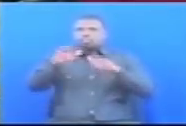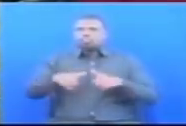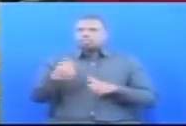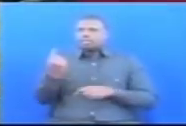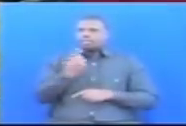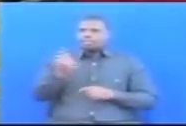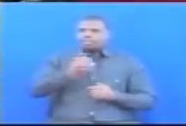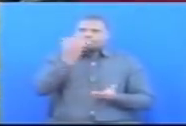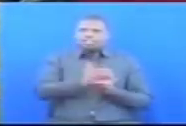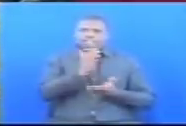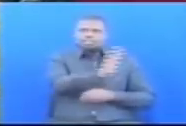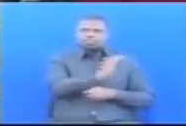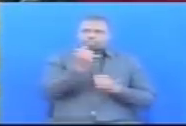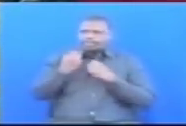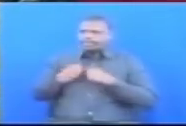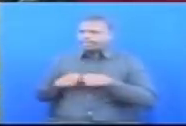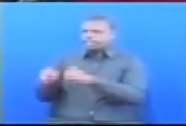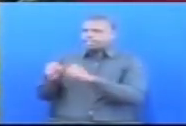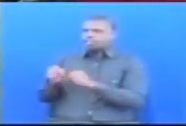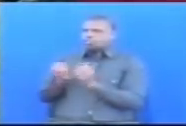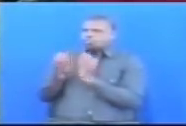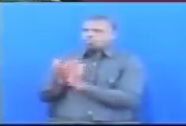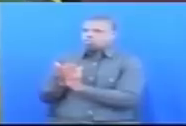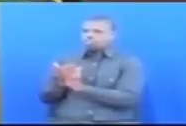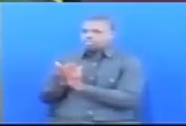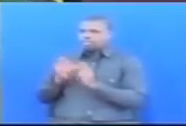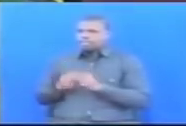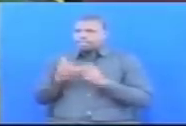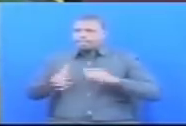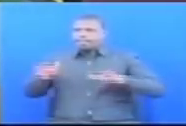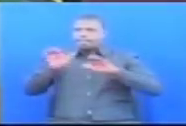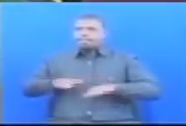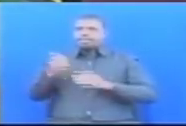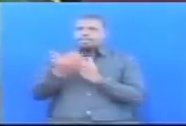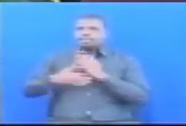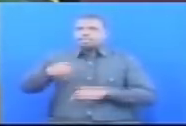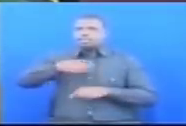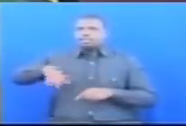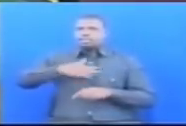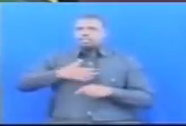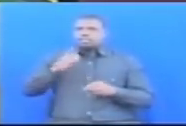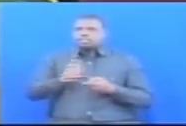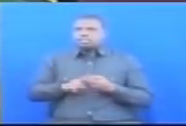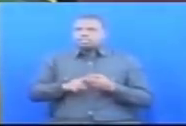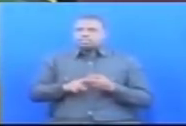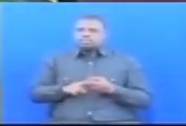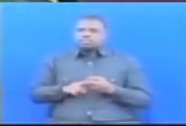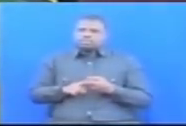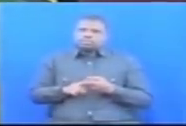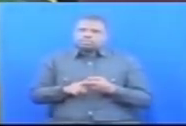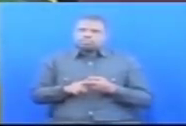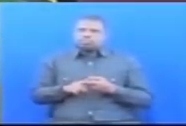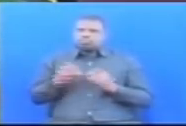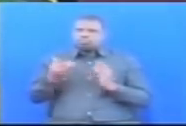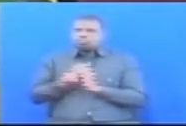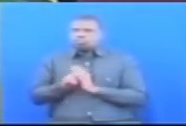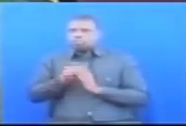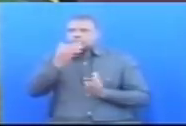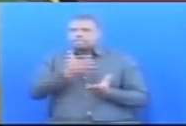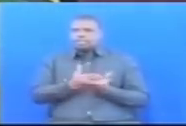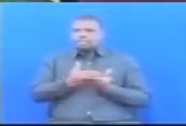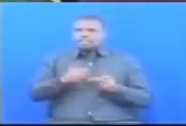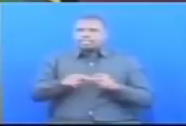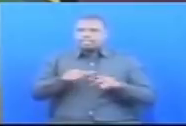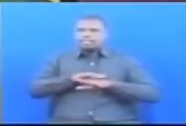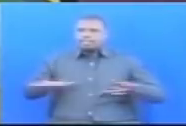mataifa ili haki yako itendeke. Tunakuomba uibariki nchi yetu, idumishe uhuru, umoja, haki